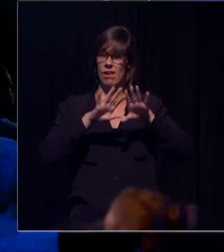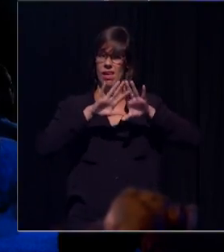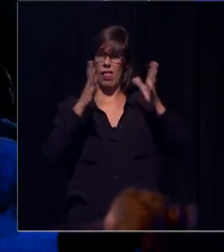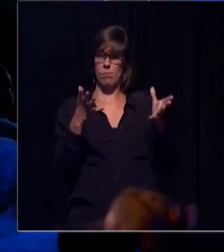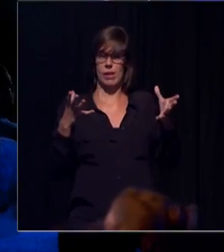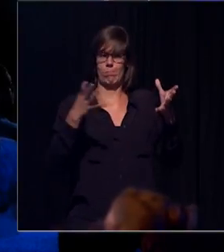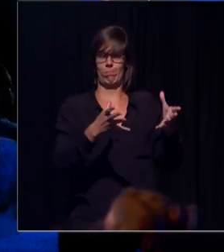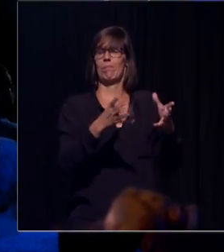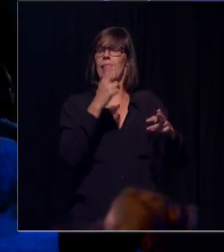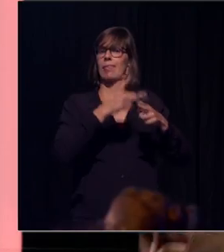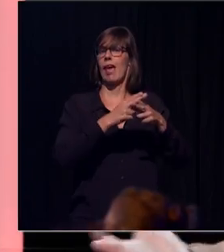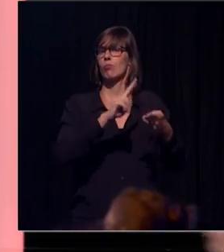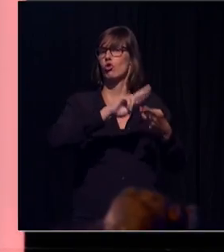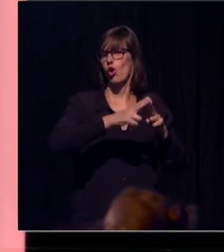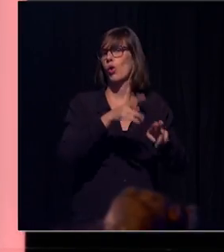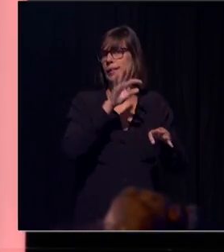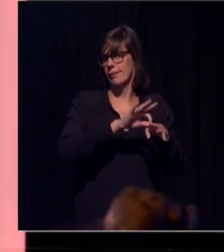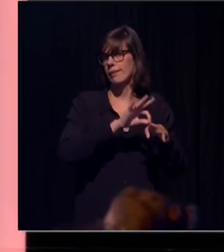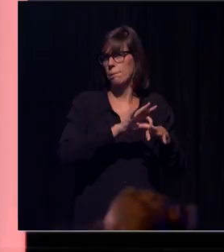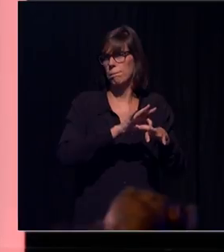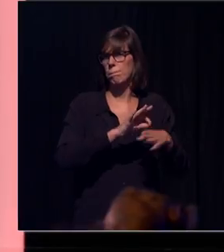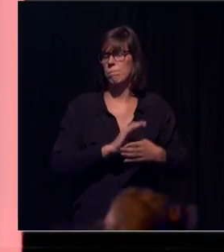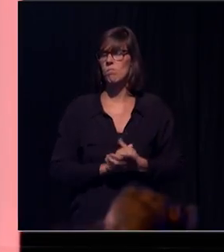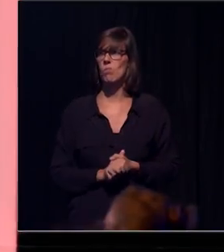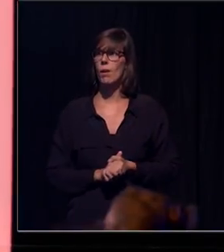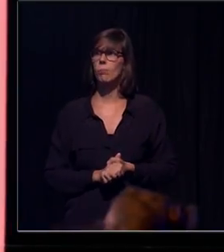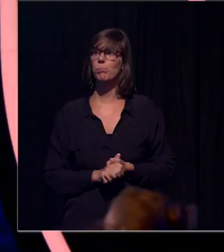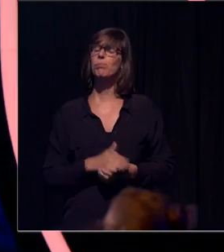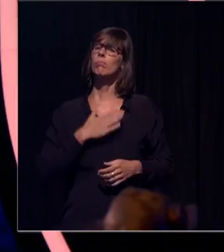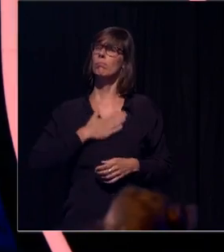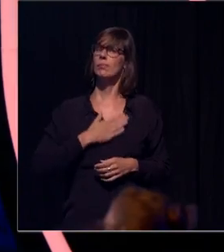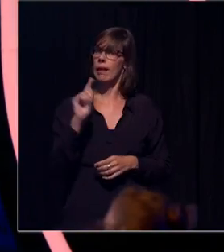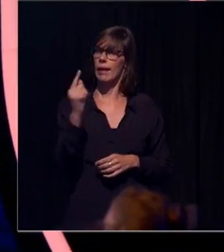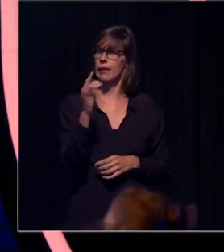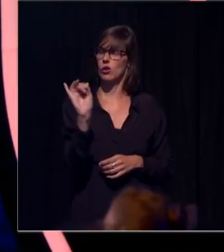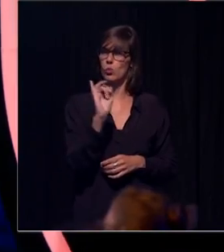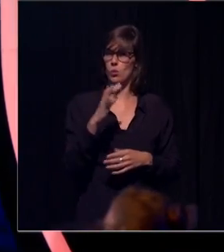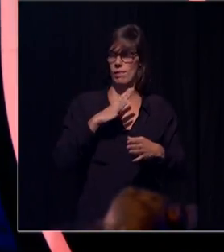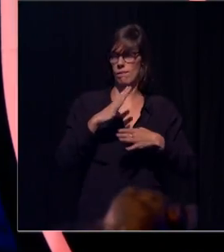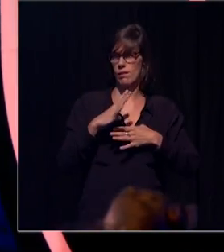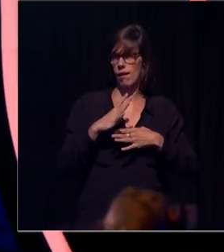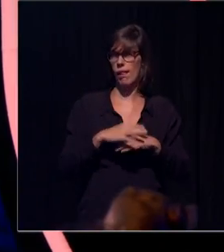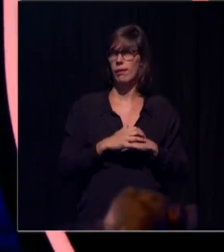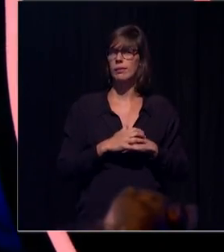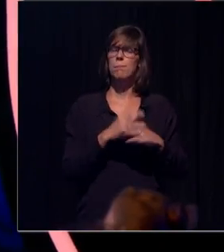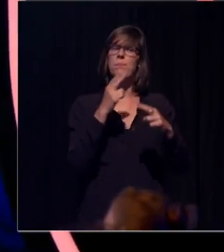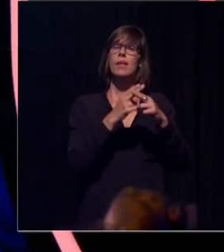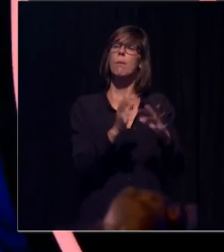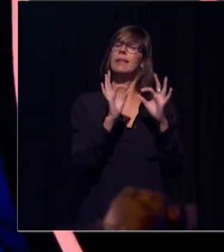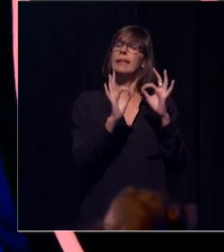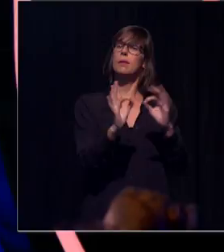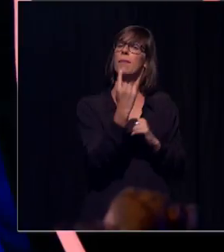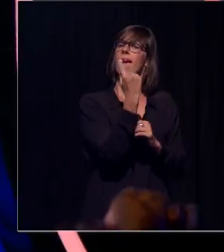die ene mantel van diabetes geven. Suikerziekte. En ik zou eerst en vooral willen spreken over